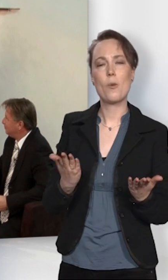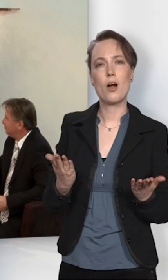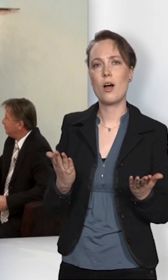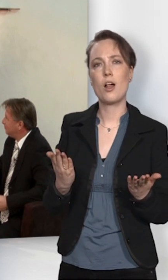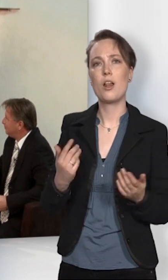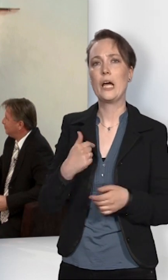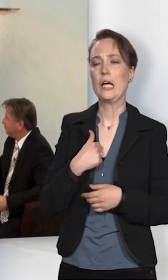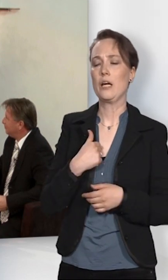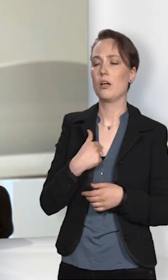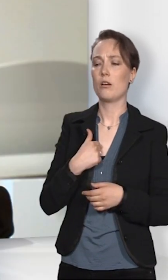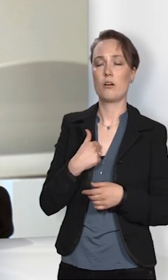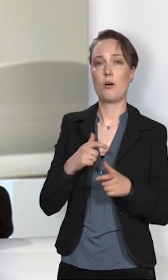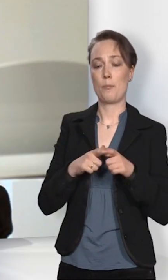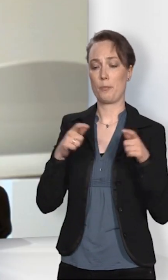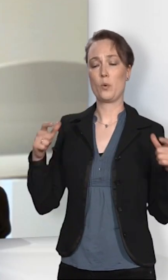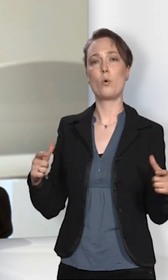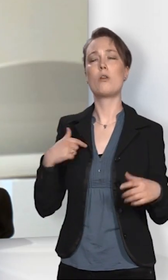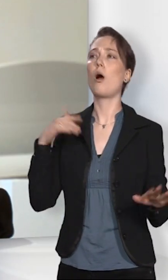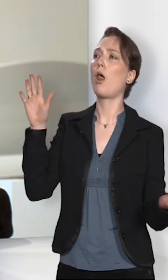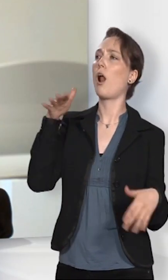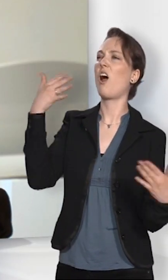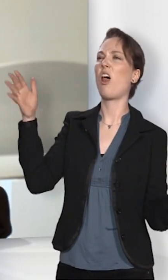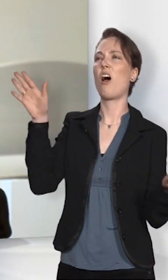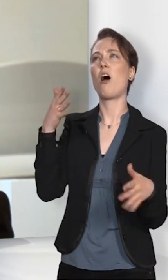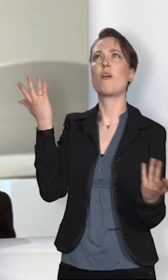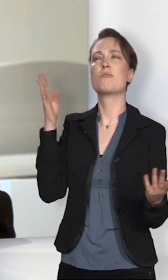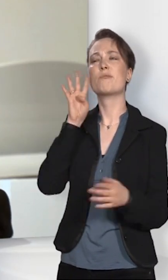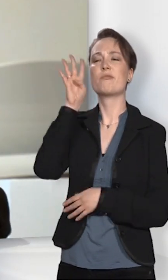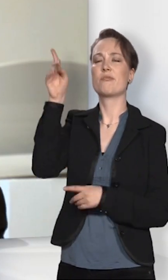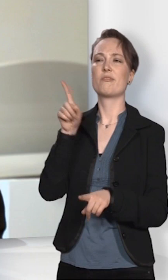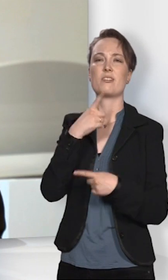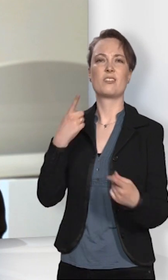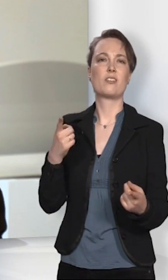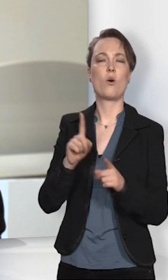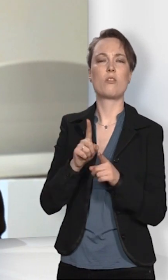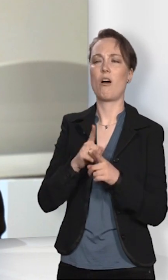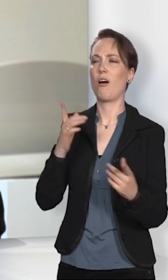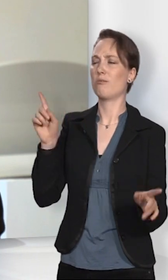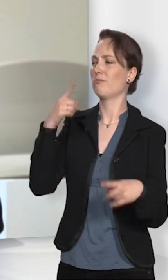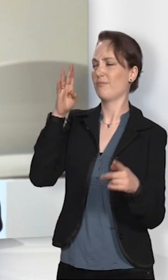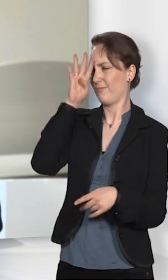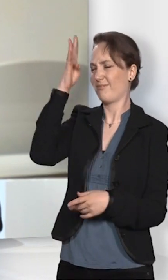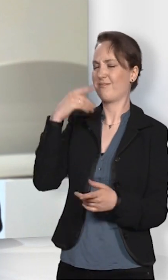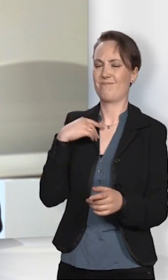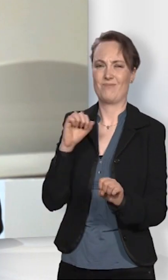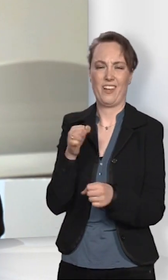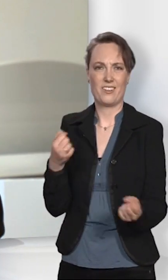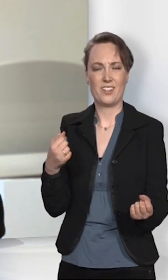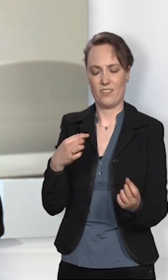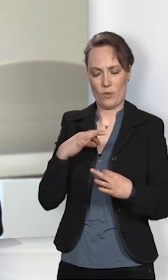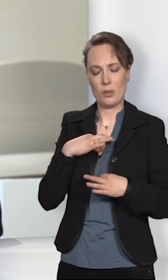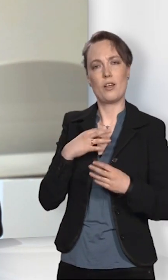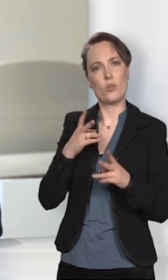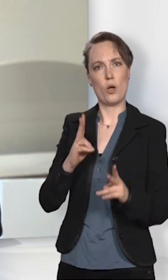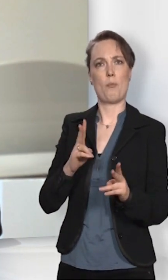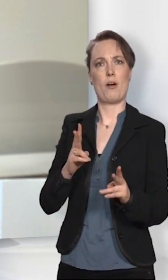dass ich mich nicht auf eine Bühne stellen kann und Larifari singen kann oder irgendwie Tralala singen kann, sondern für mich ist das völlig normal,